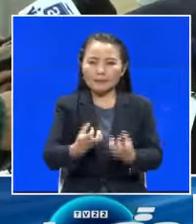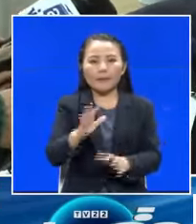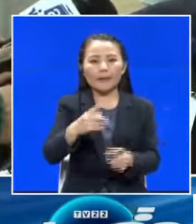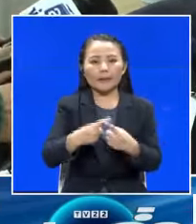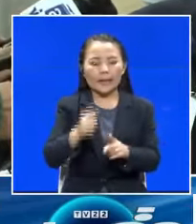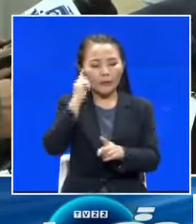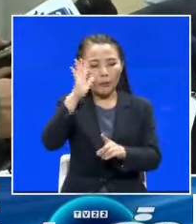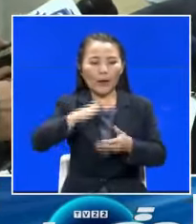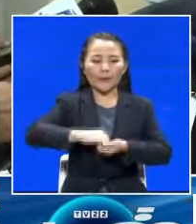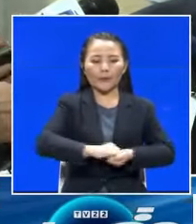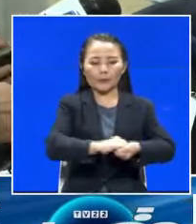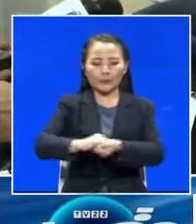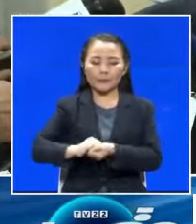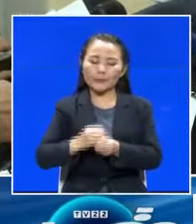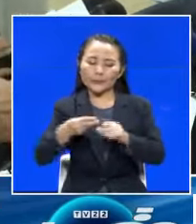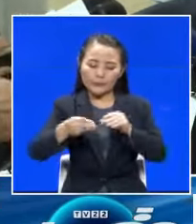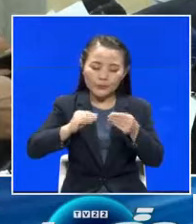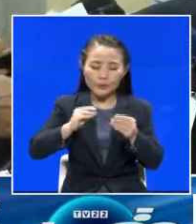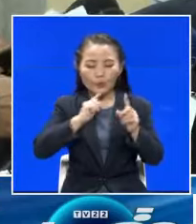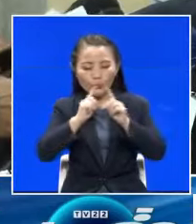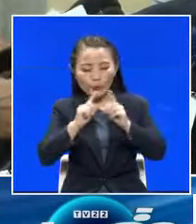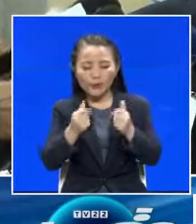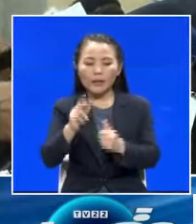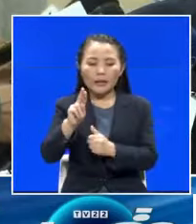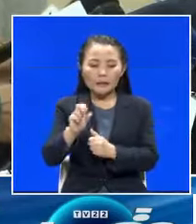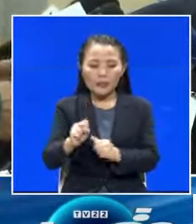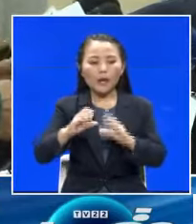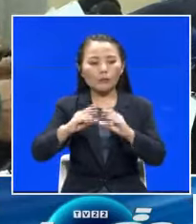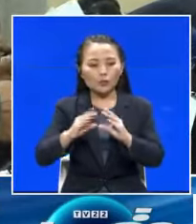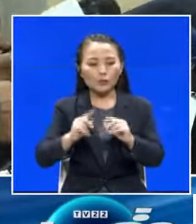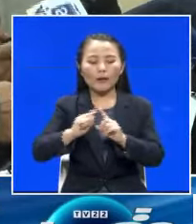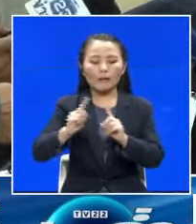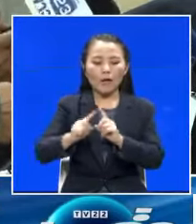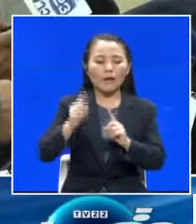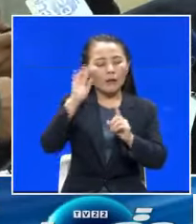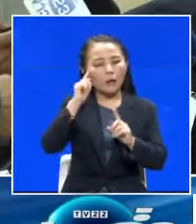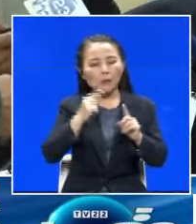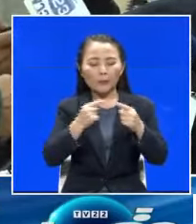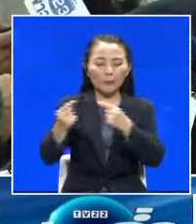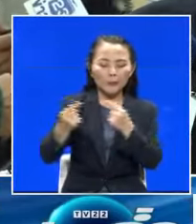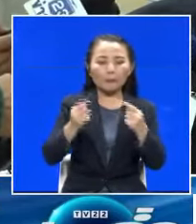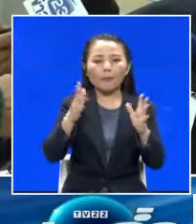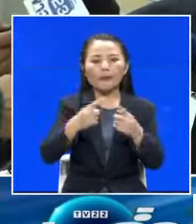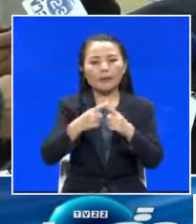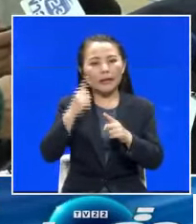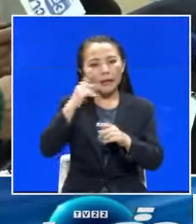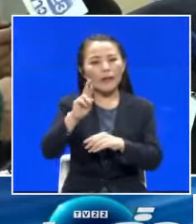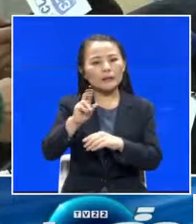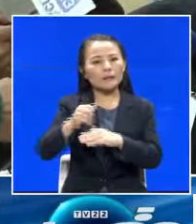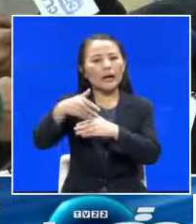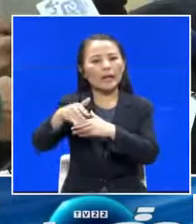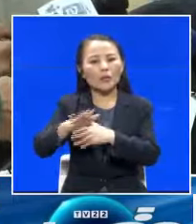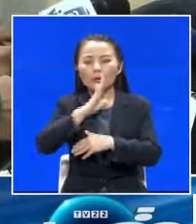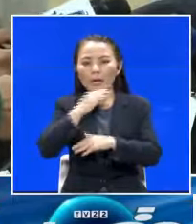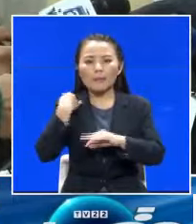ากาศแห่งความปรองดองและสมานฉันท์การเมืองในสภาคงไม่ใช่พวกมากลากไปแต่การเมืองนอกสภาหากมีก็